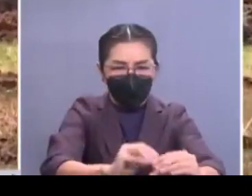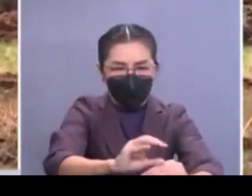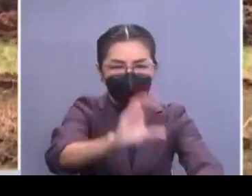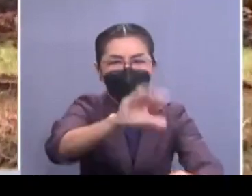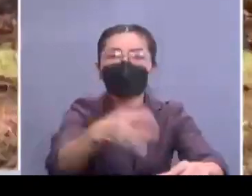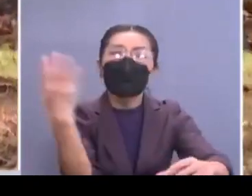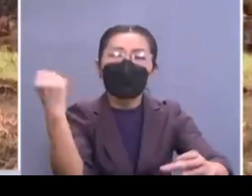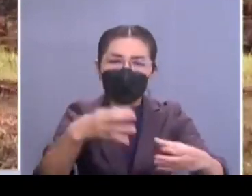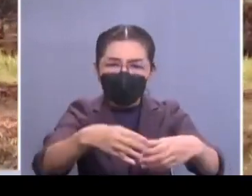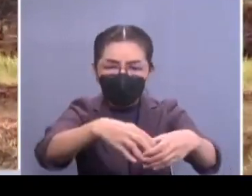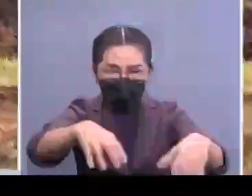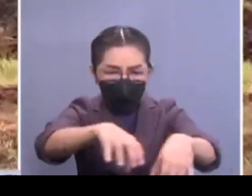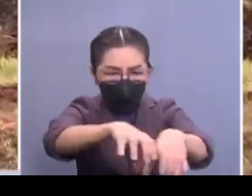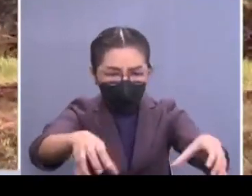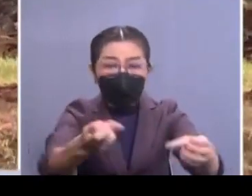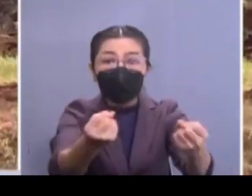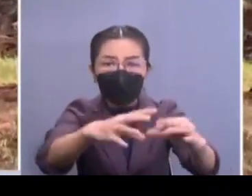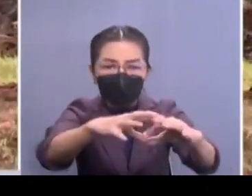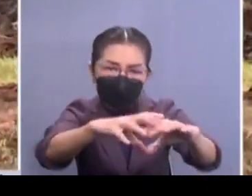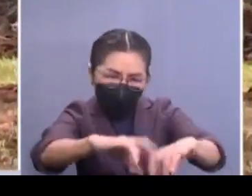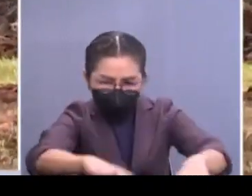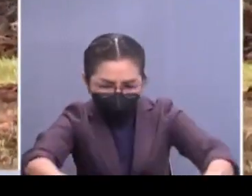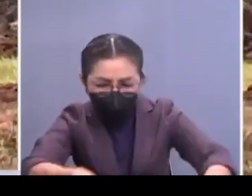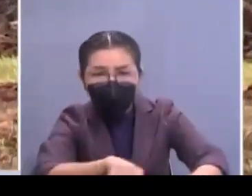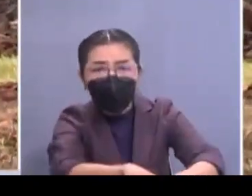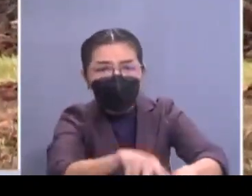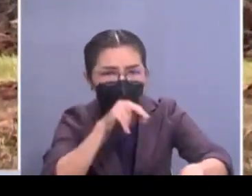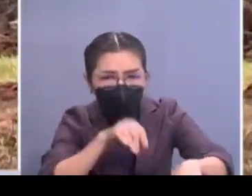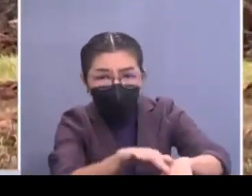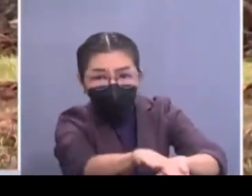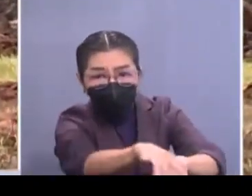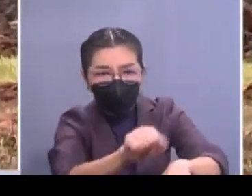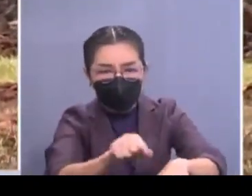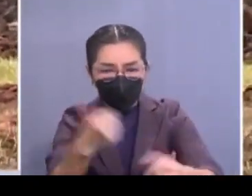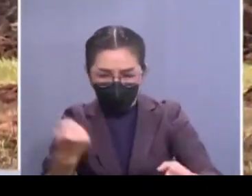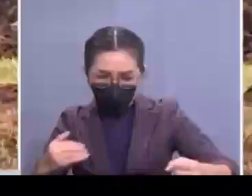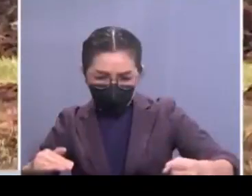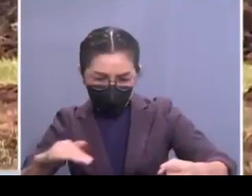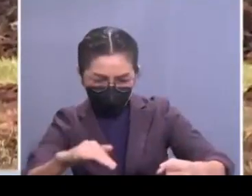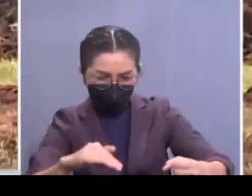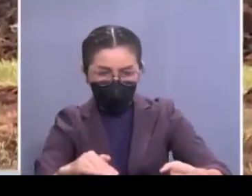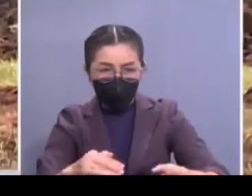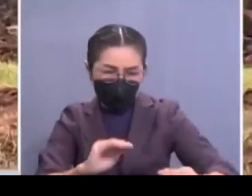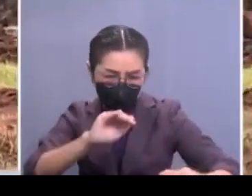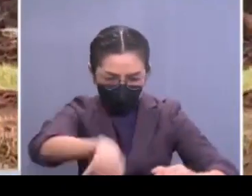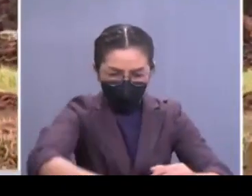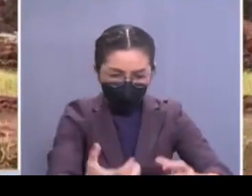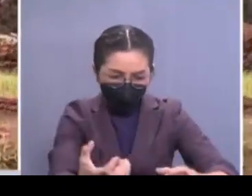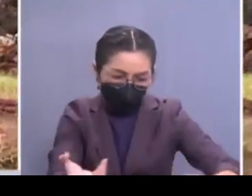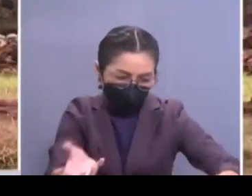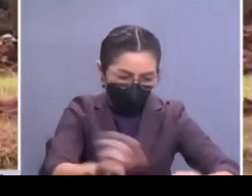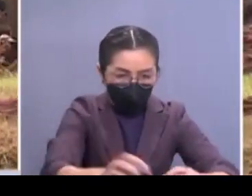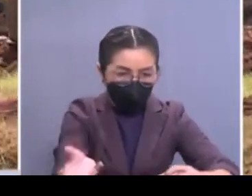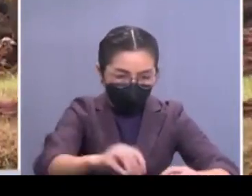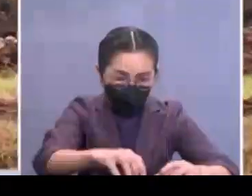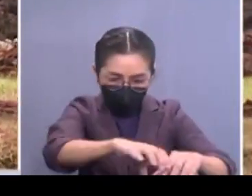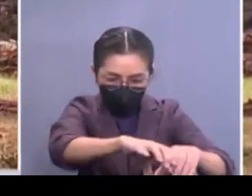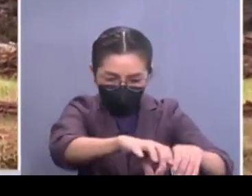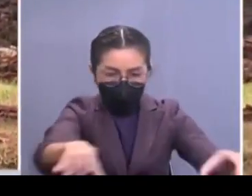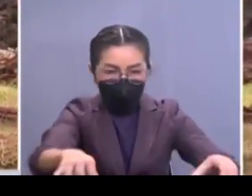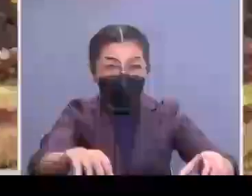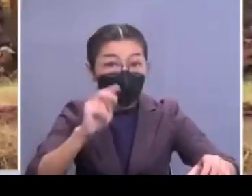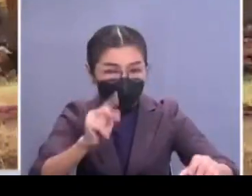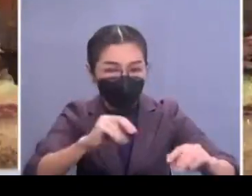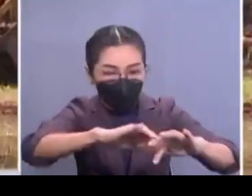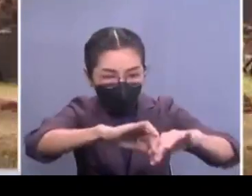วที่มีการทรุดพังเสียหายถ้าประเมินด้วยสายตาตอนนี้ก็สามารถดำเนินการไปได้ครึ่งหนึ่งค่ะพื้นที่เสียหายประมาณ10เม